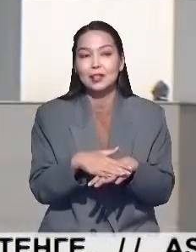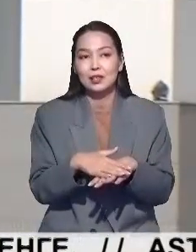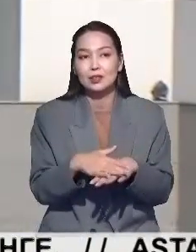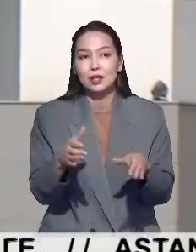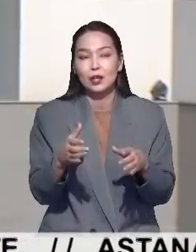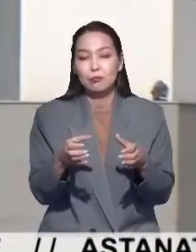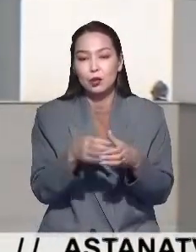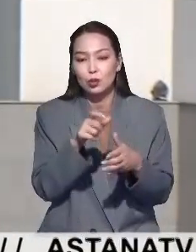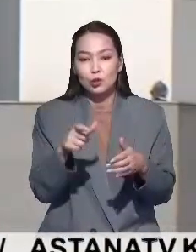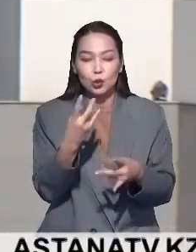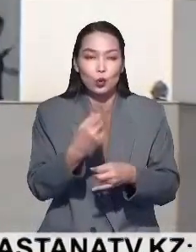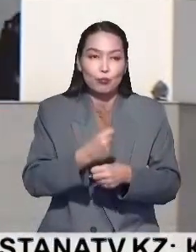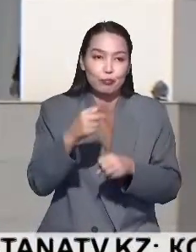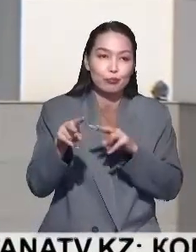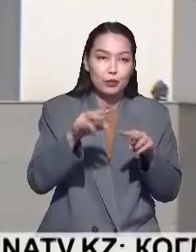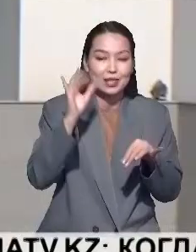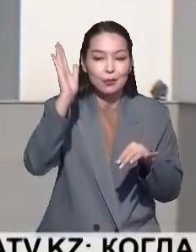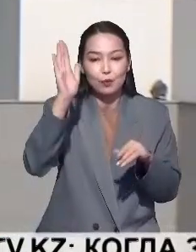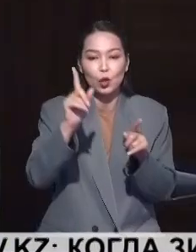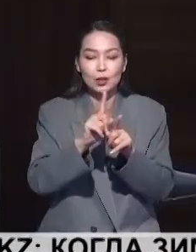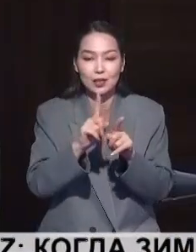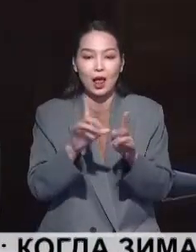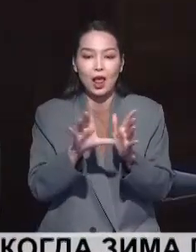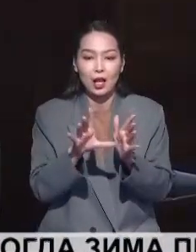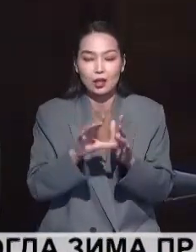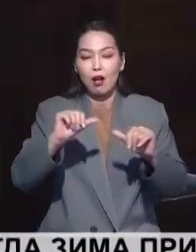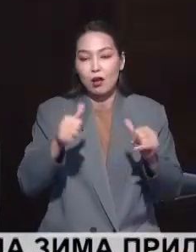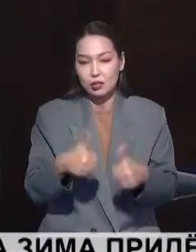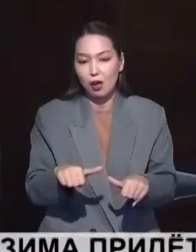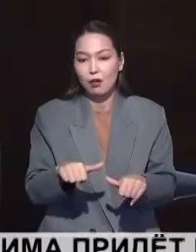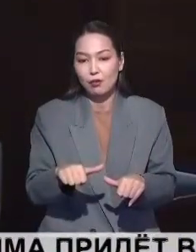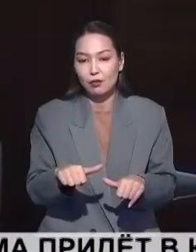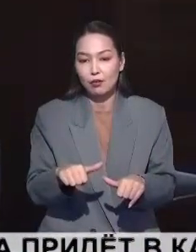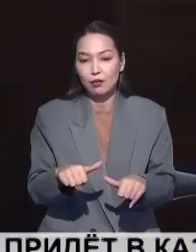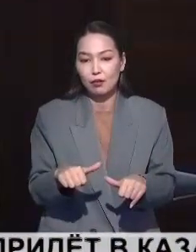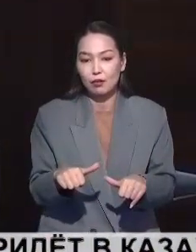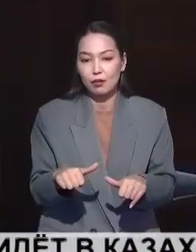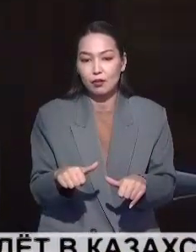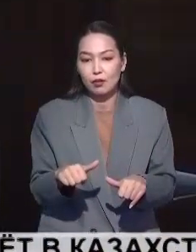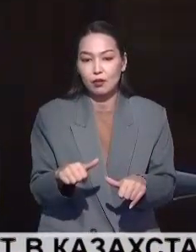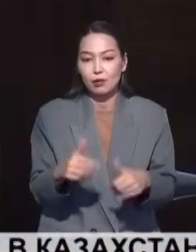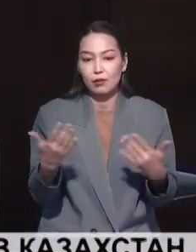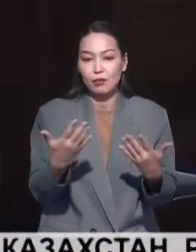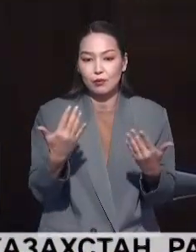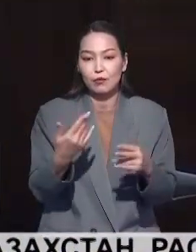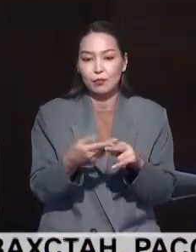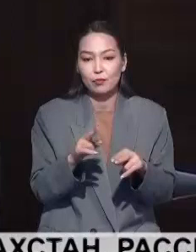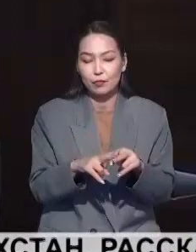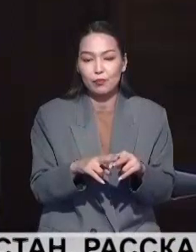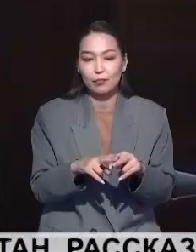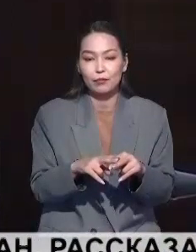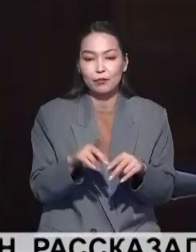нужно ужесточить контроль за выдачей электронных займов. В частности, вот он в конце июля прошлого этого года